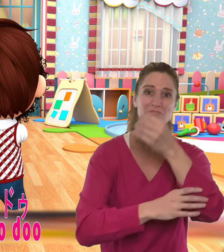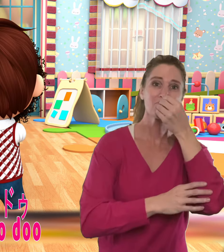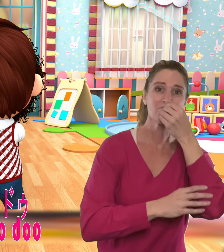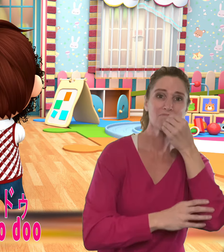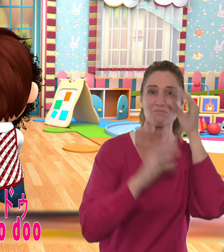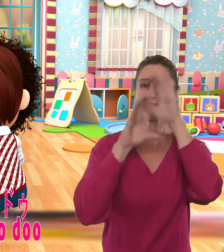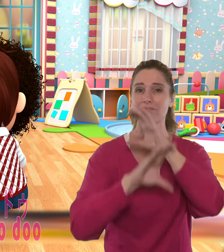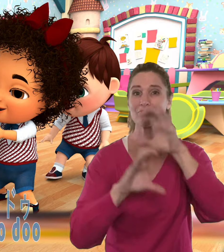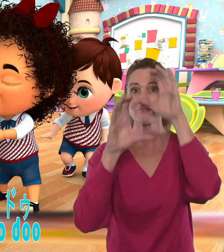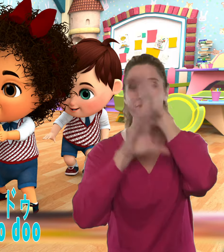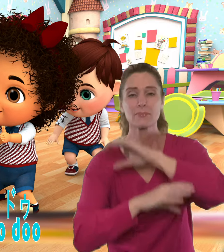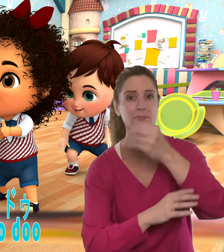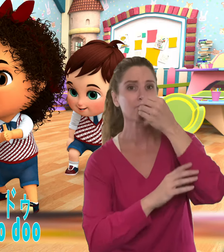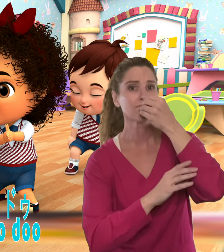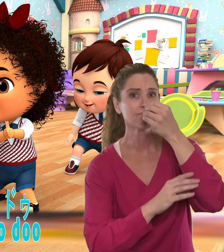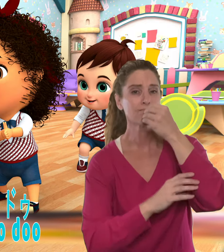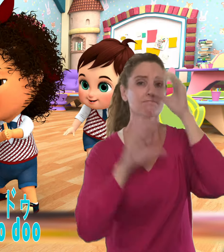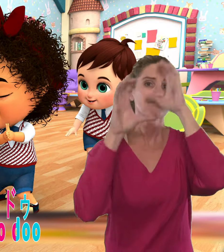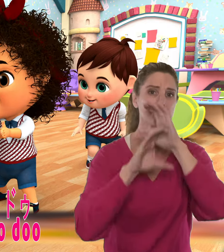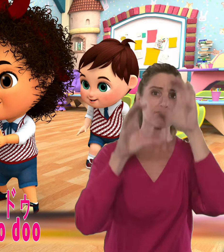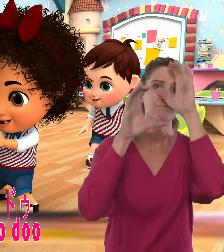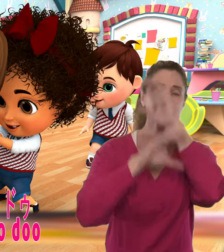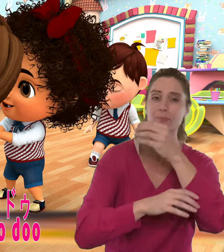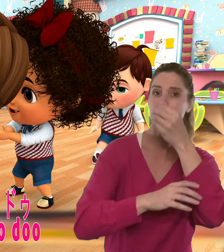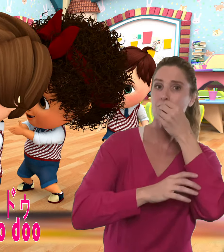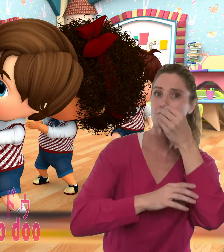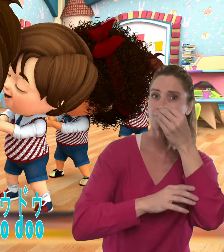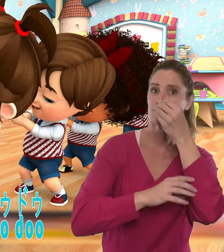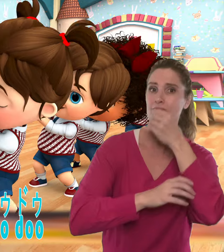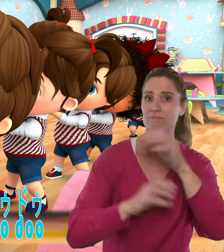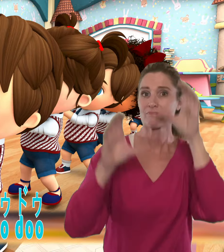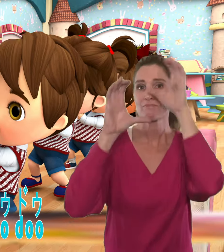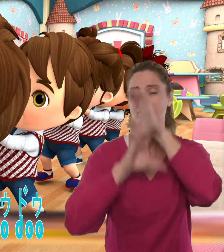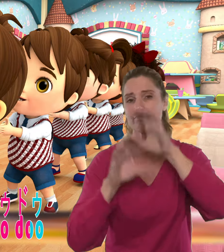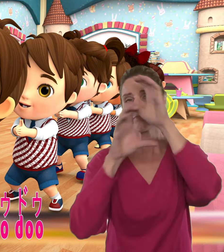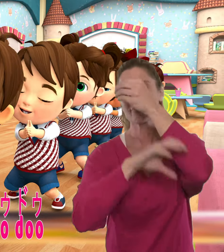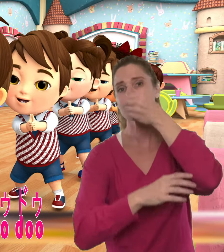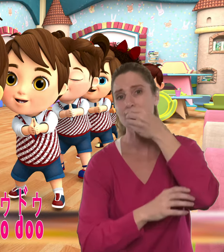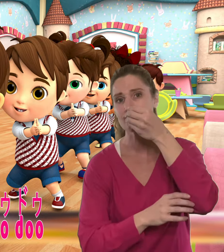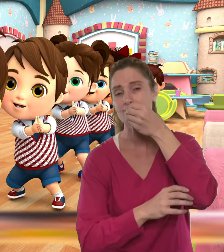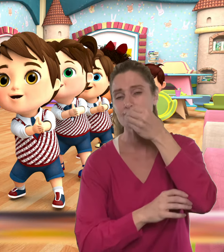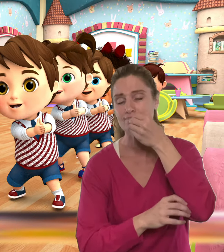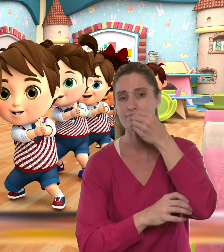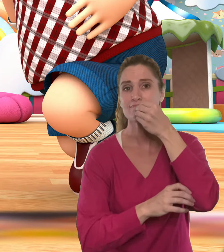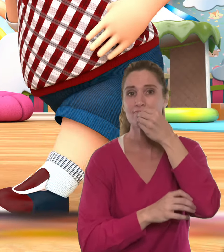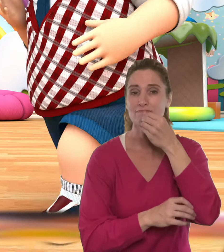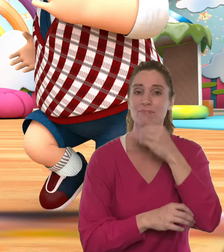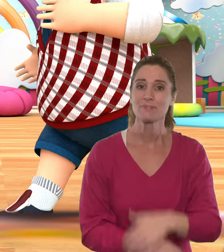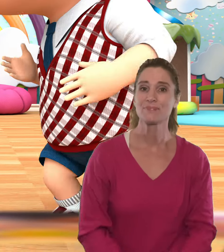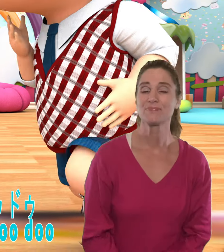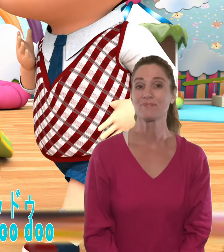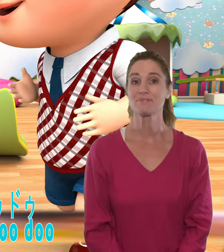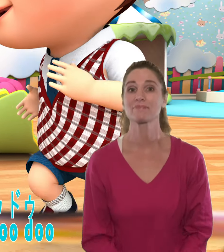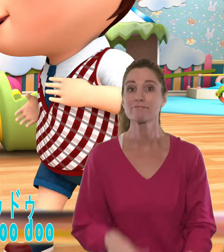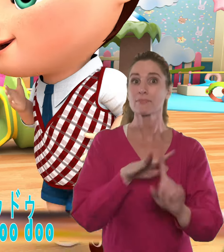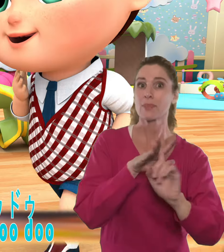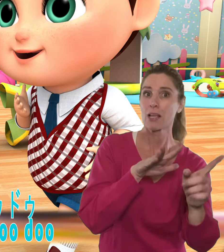みんな海のハンターため家族